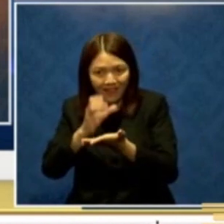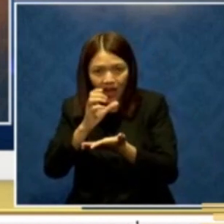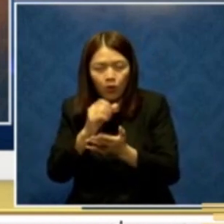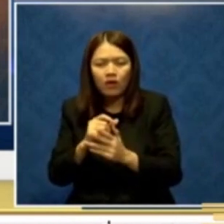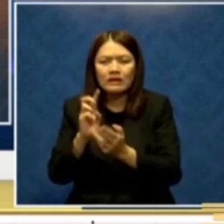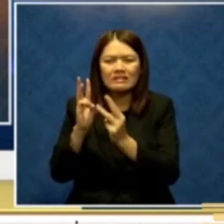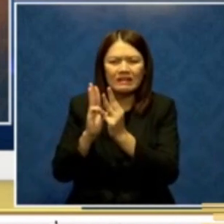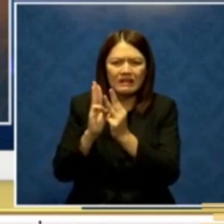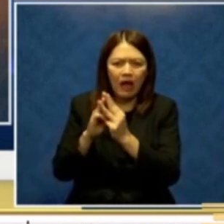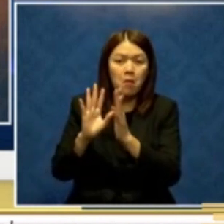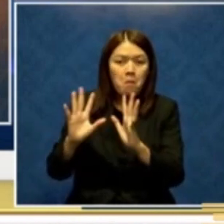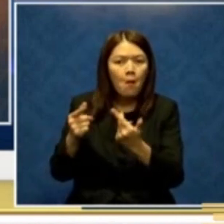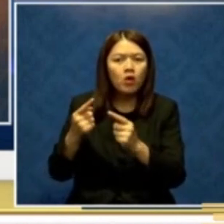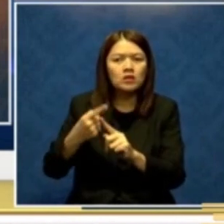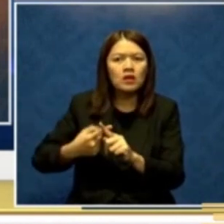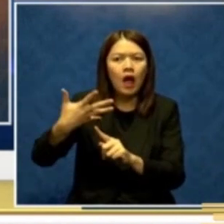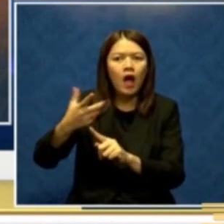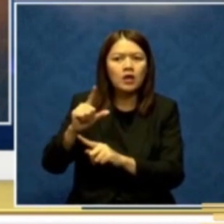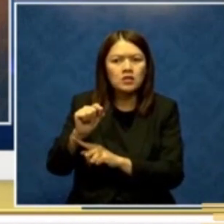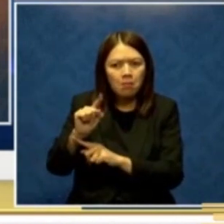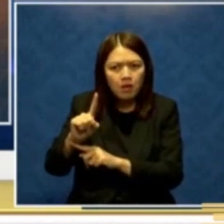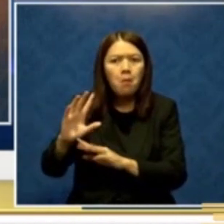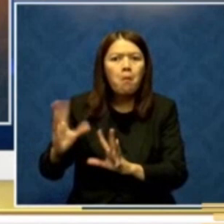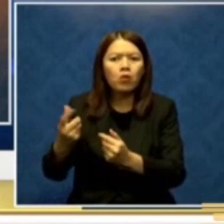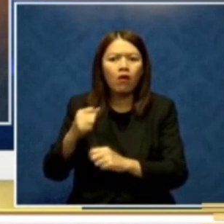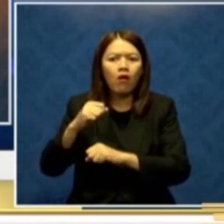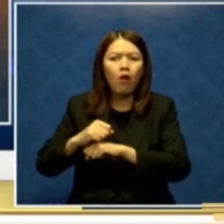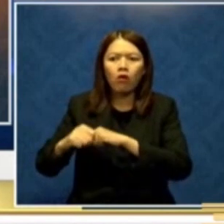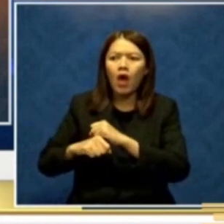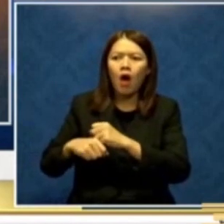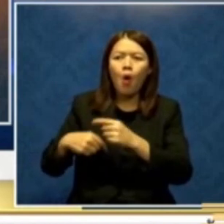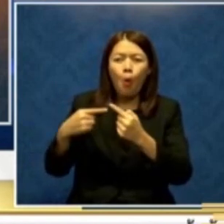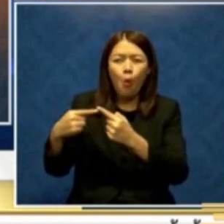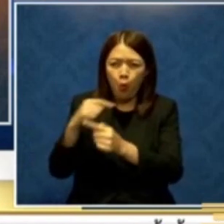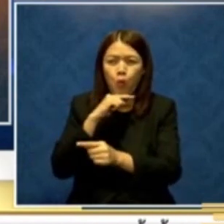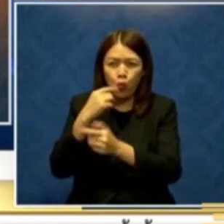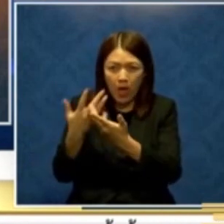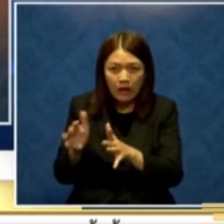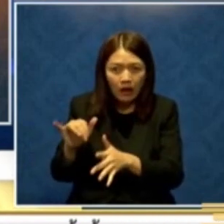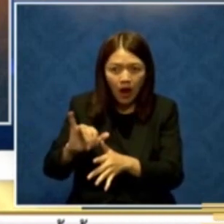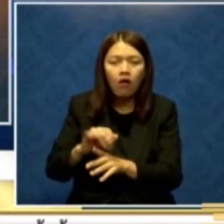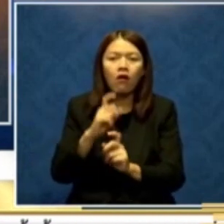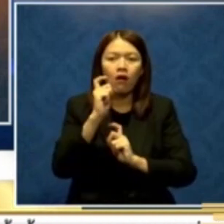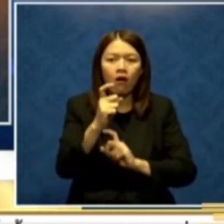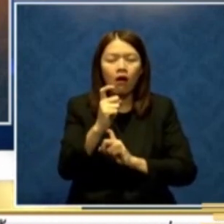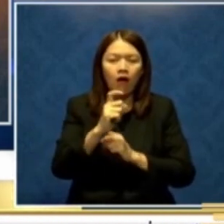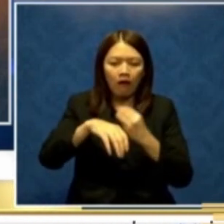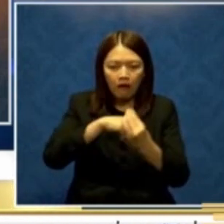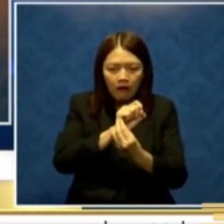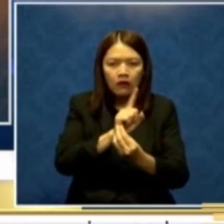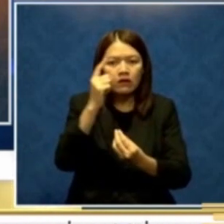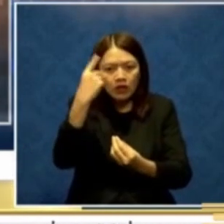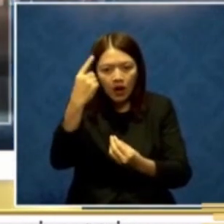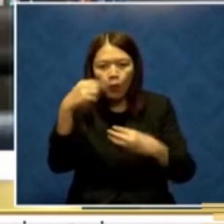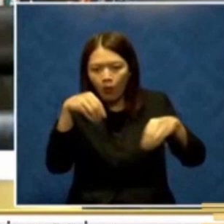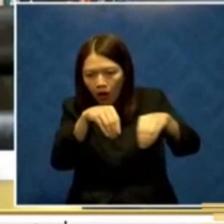องคงการนี้ ส้สุเมอวันที่ 21พฤษภา 2566 แล้วแต่การก่อสรางยัไม่แล้วเสร็จซึ่เป็นพื้นที่ที่อัตลายใกล้ยาน